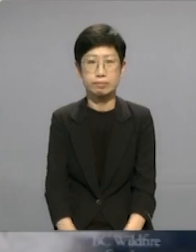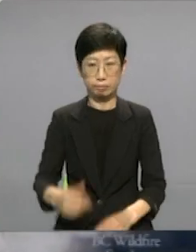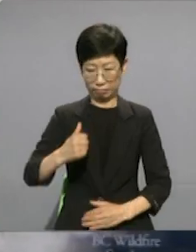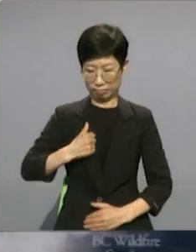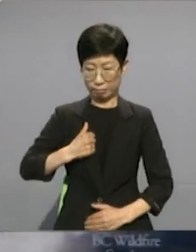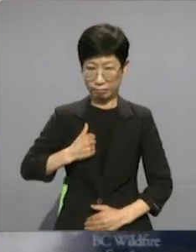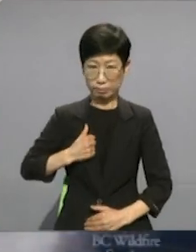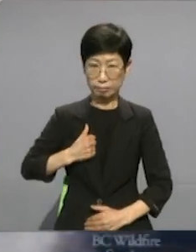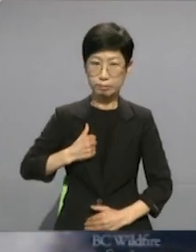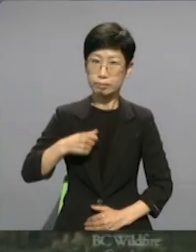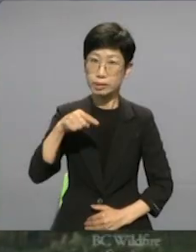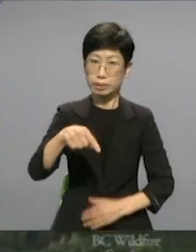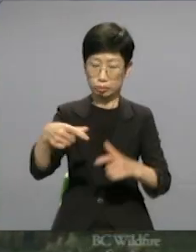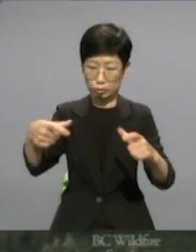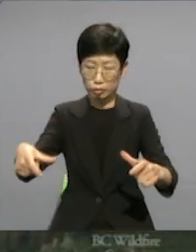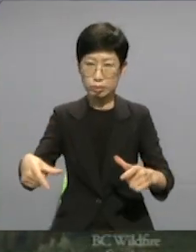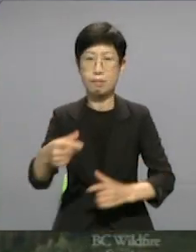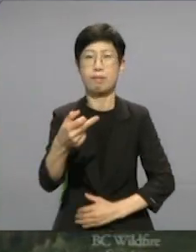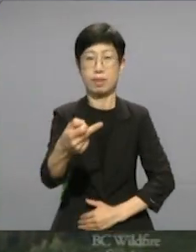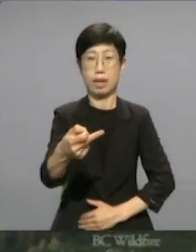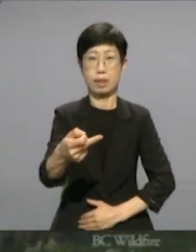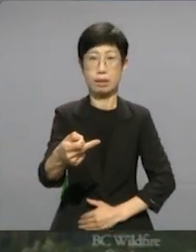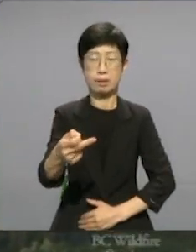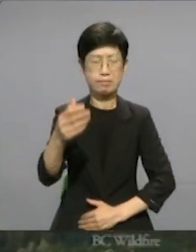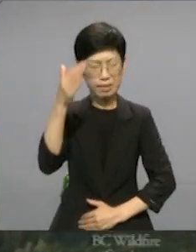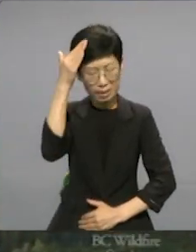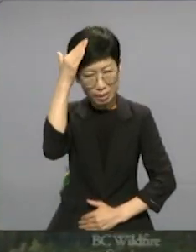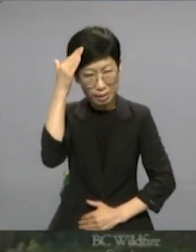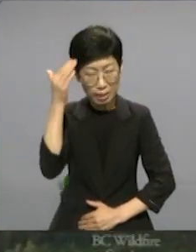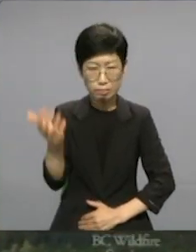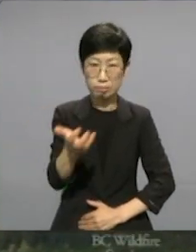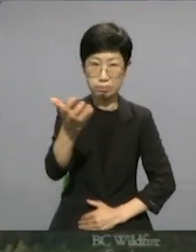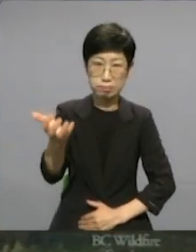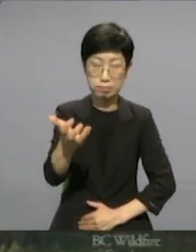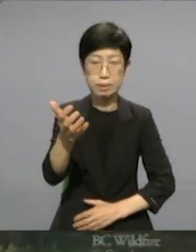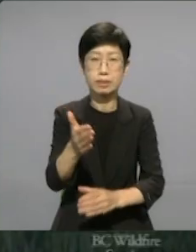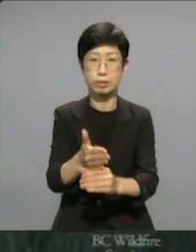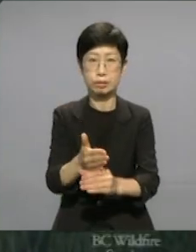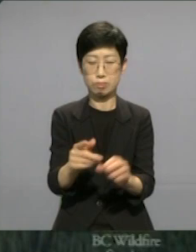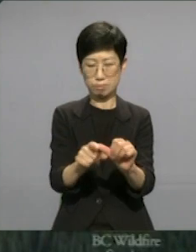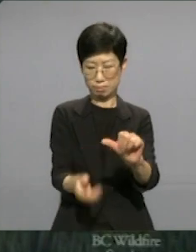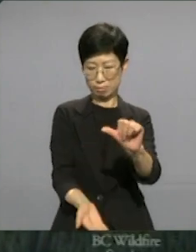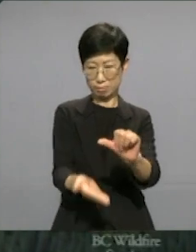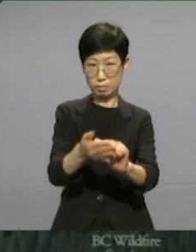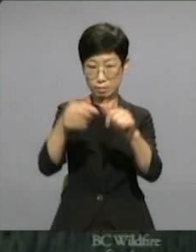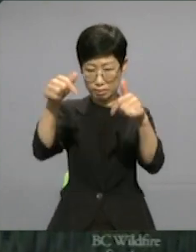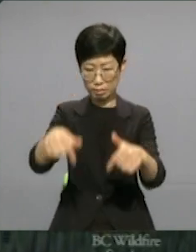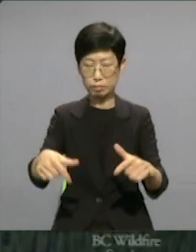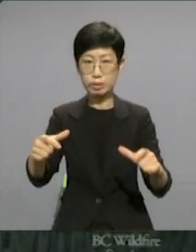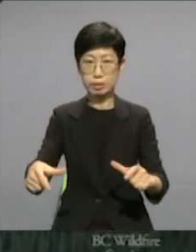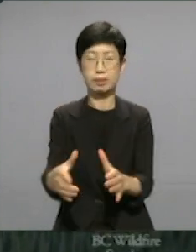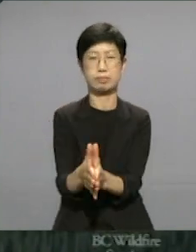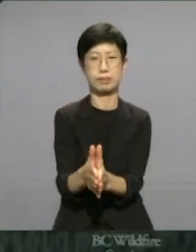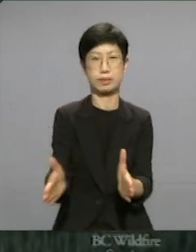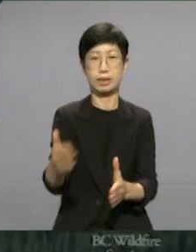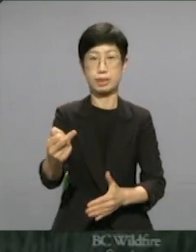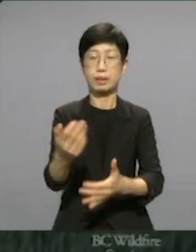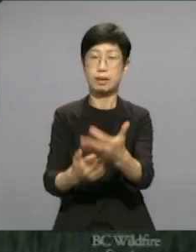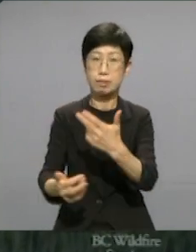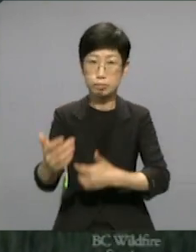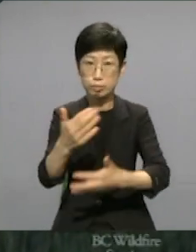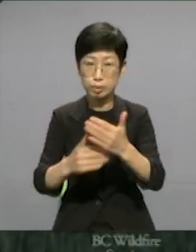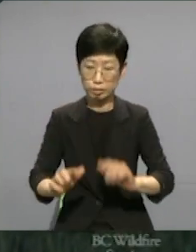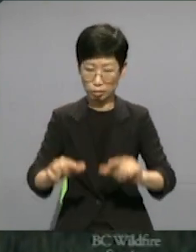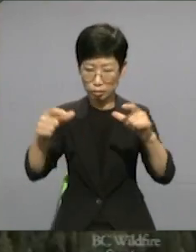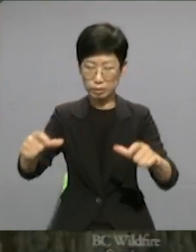캐나다 브리티시 컬럼비아주의 한 산이 짙은 연기를 뿜어냅니다. 5월 초 서부 앨버타주에서 시작된 산불은